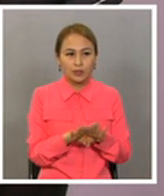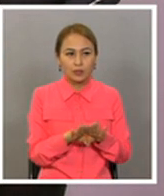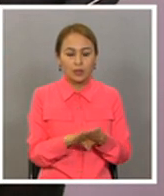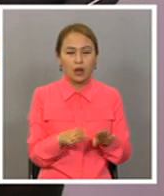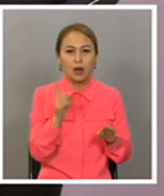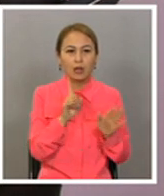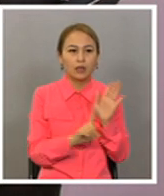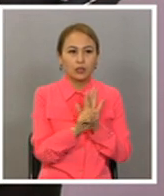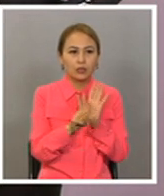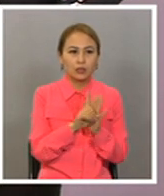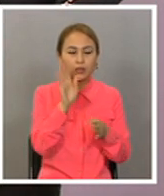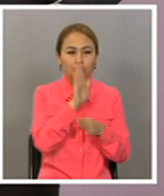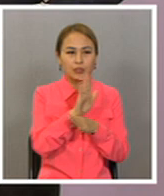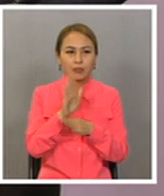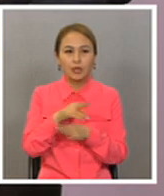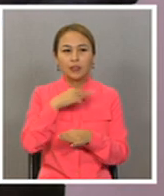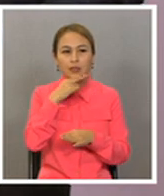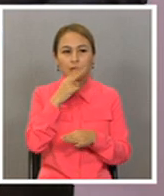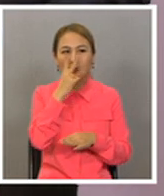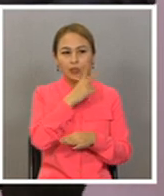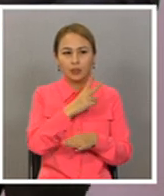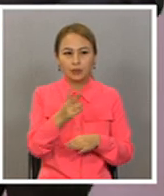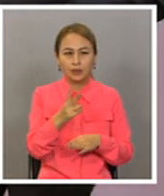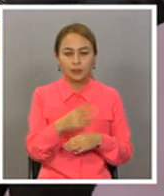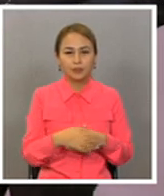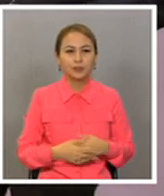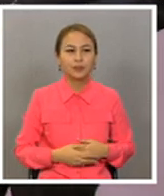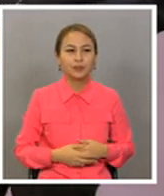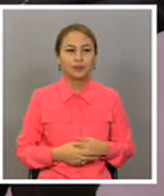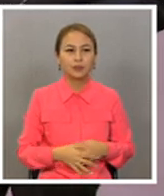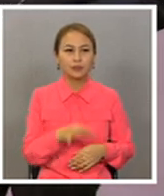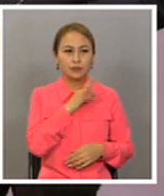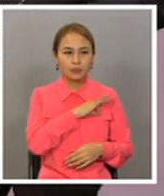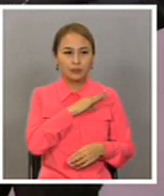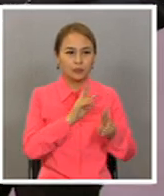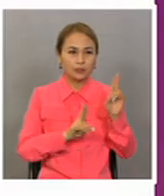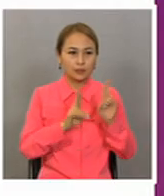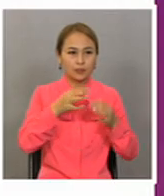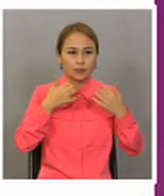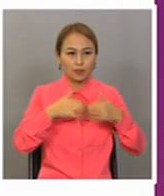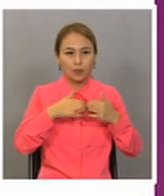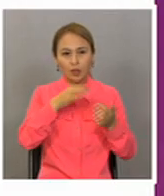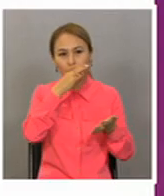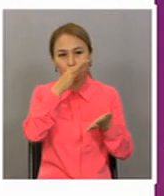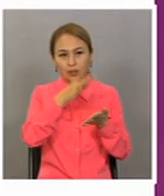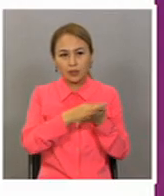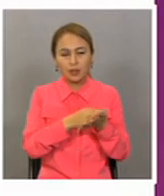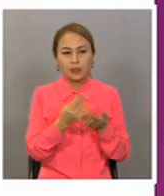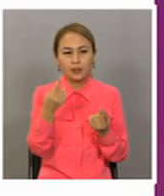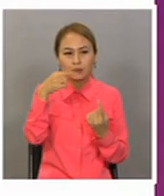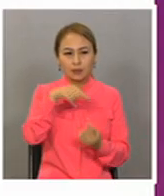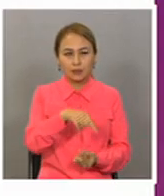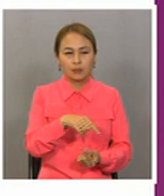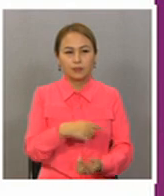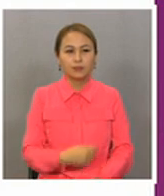алғашқы тапсырмаға назар аударыңдар. Тиімді тәсілмен есептеп, жауабымен